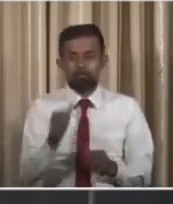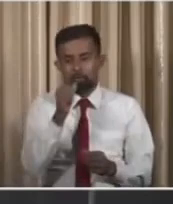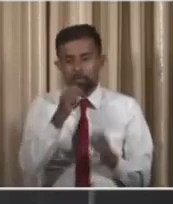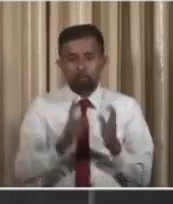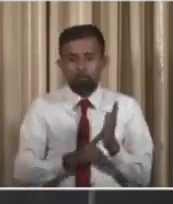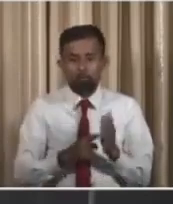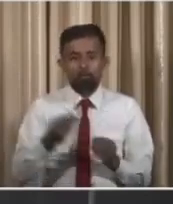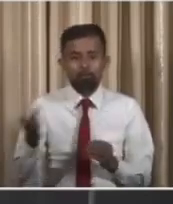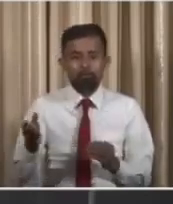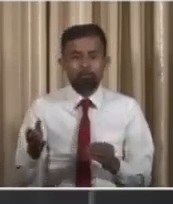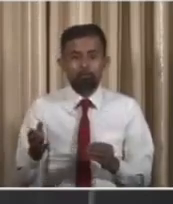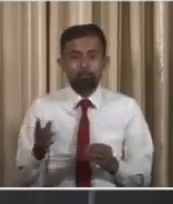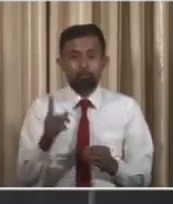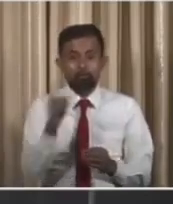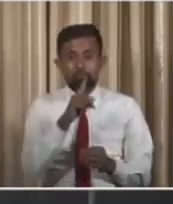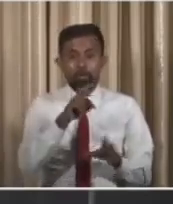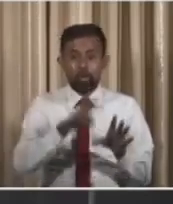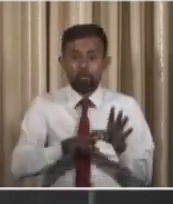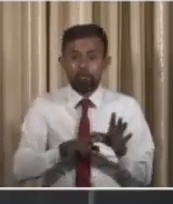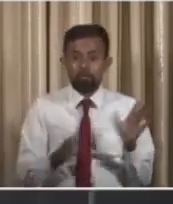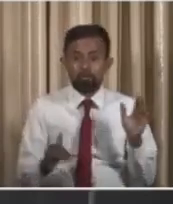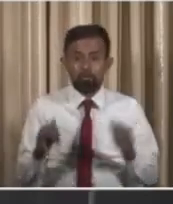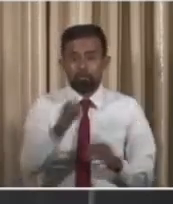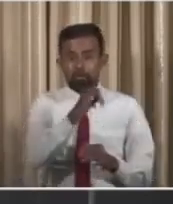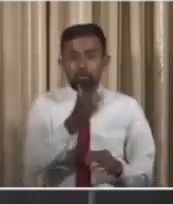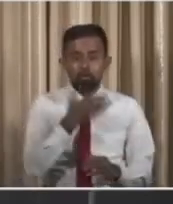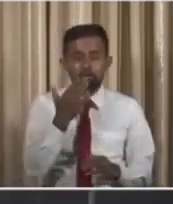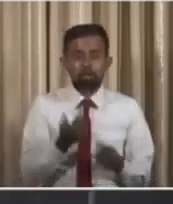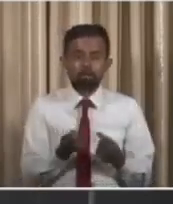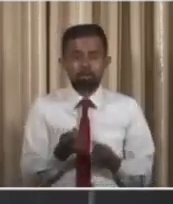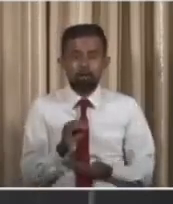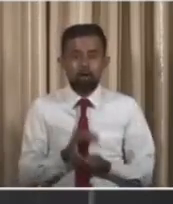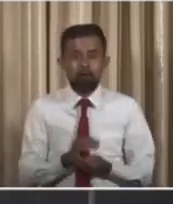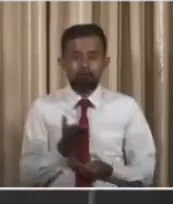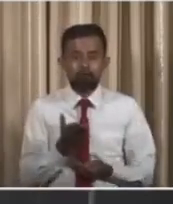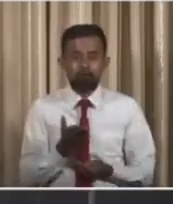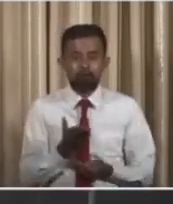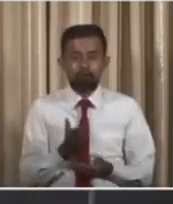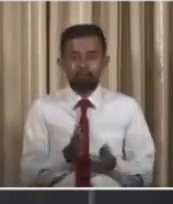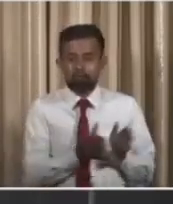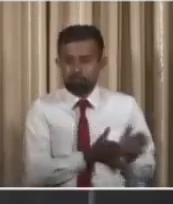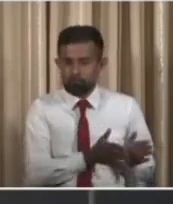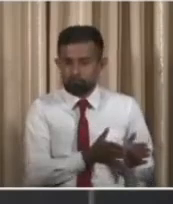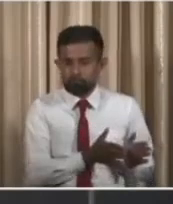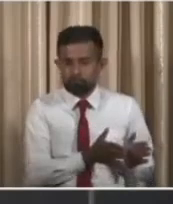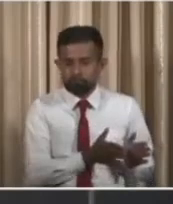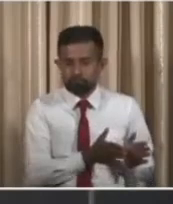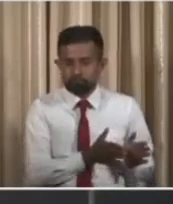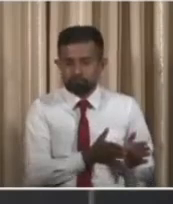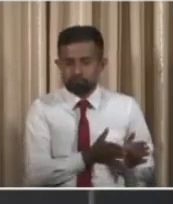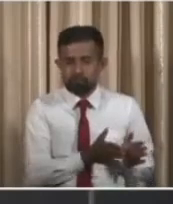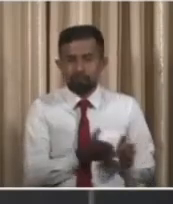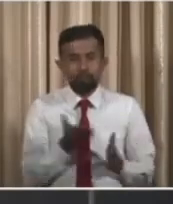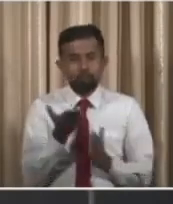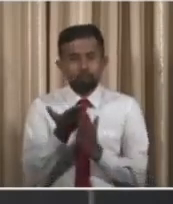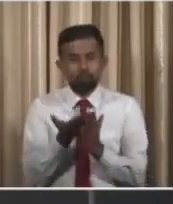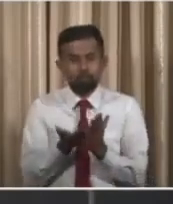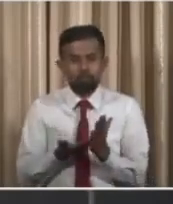බිලුත් ගෙවනවලු, ෆස්ට් ක්ලාස් යන්න පුළුවන්ලු. ඒවට සල්ලි තියෙනවා. පැත්තකින් තියන්නකො. මේකේ